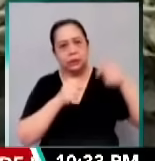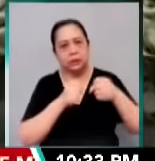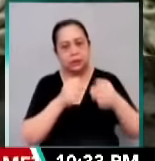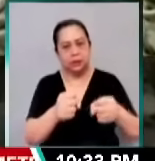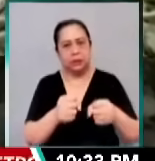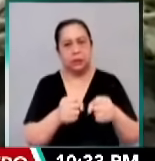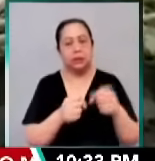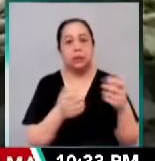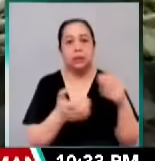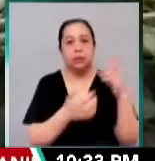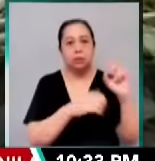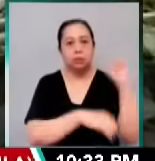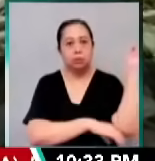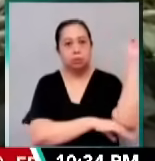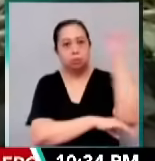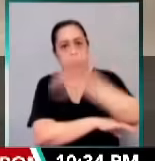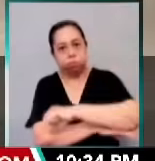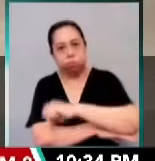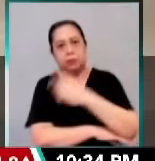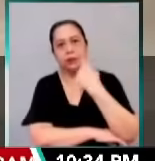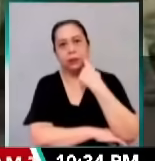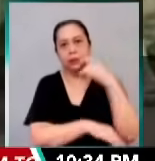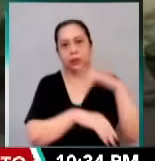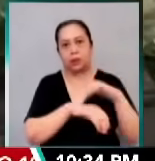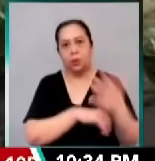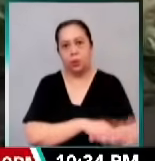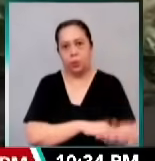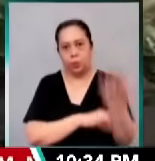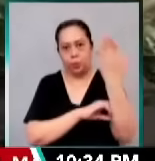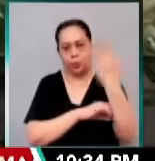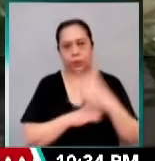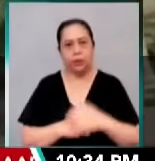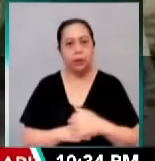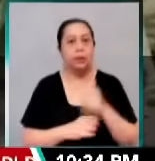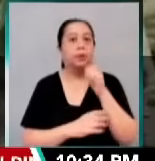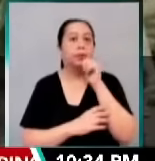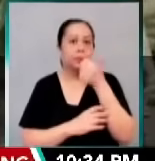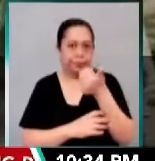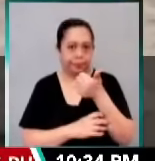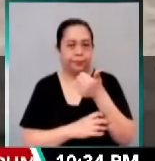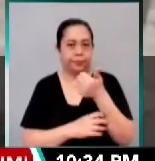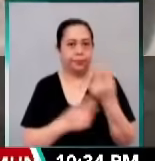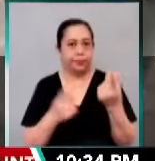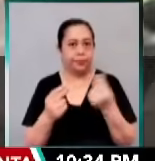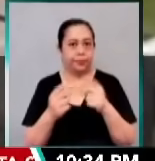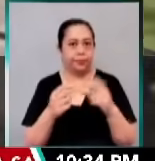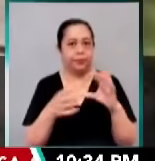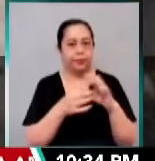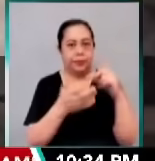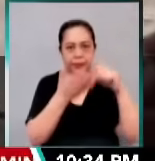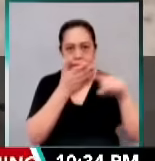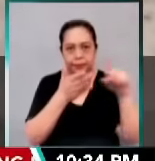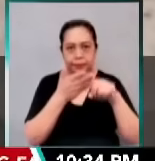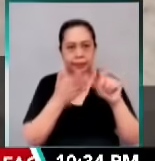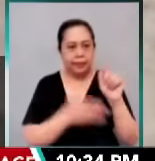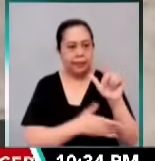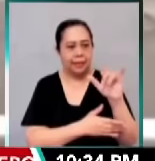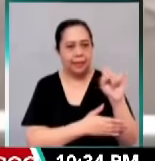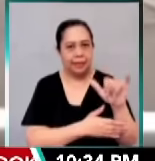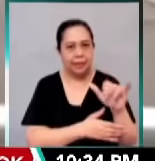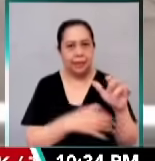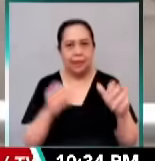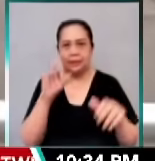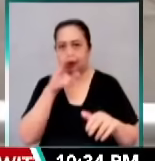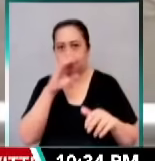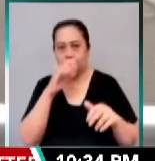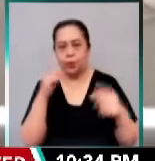ang puno na ito kaninang madaling araw. Bukas, magsasagawa ng joint inspection ang Talisay City at Cebu City Disaster